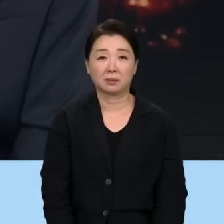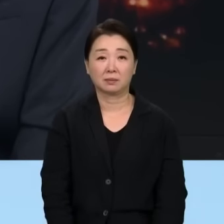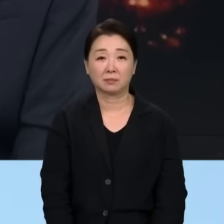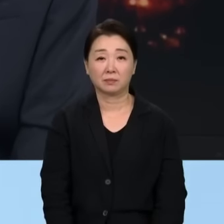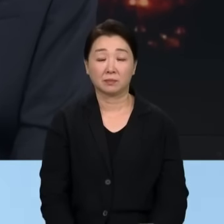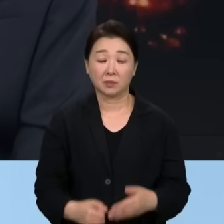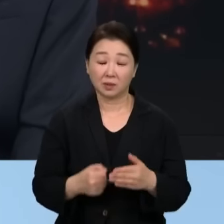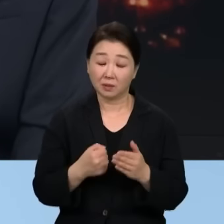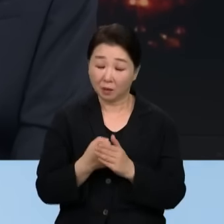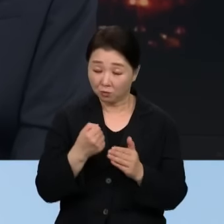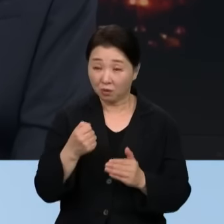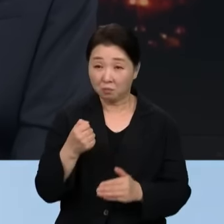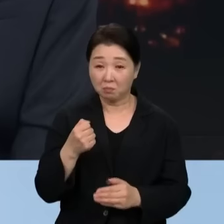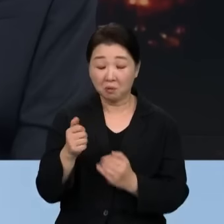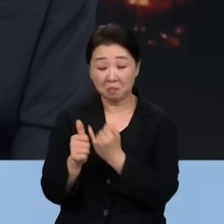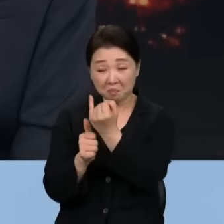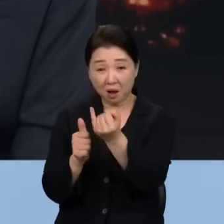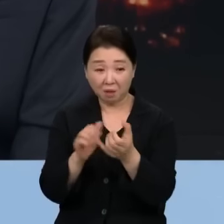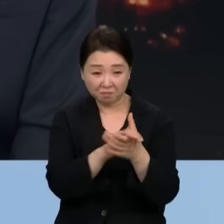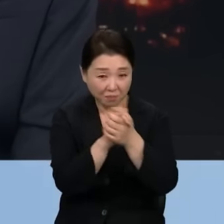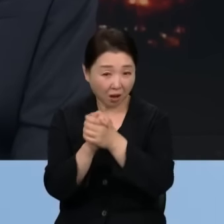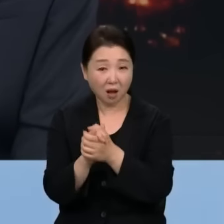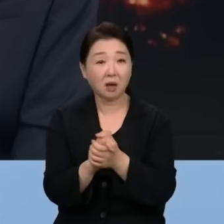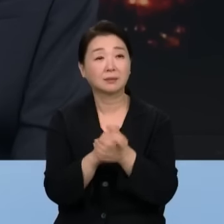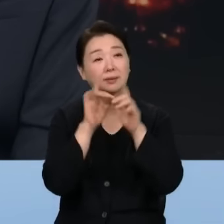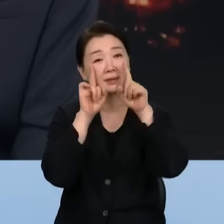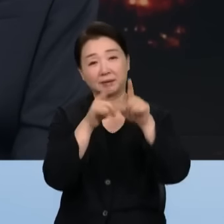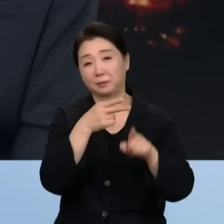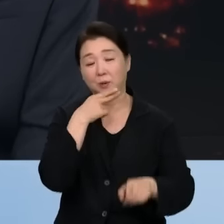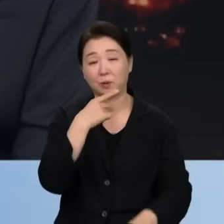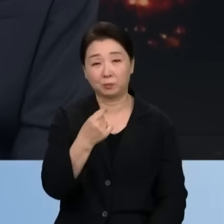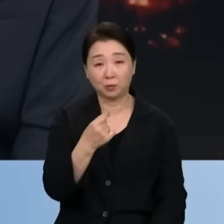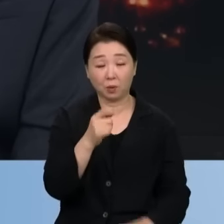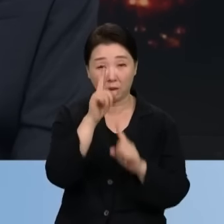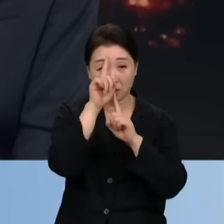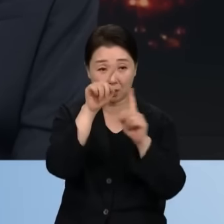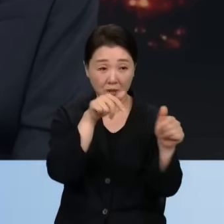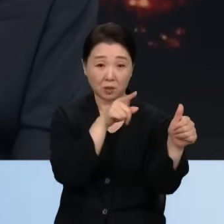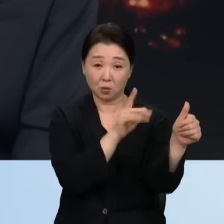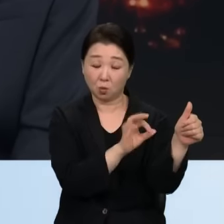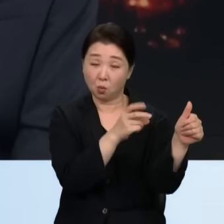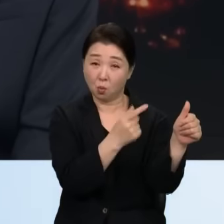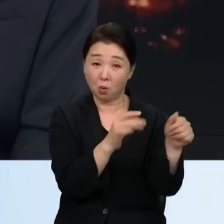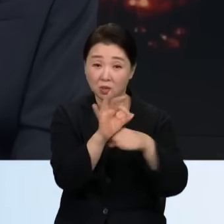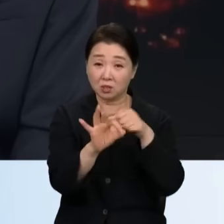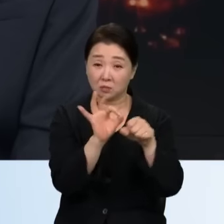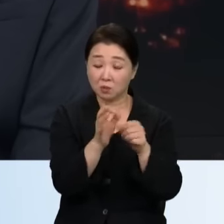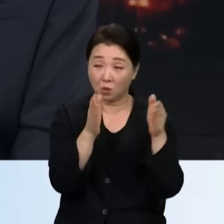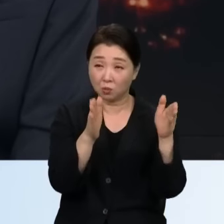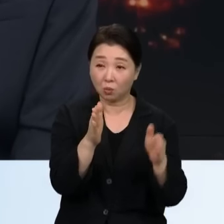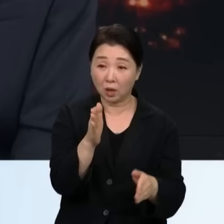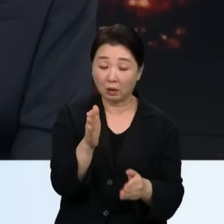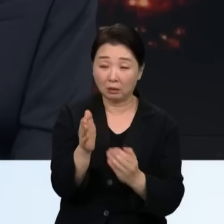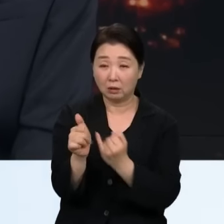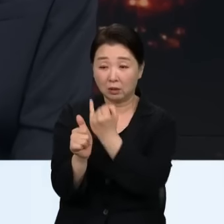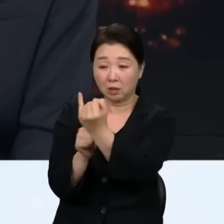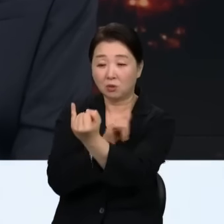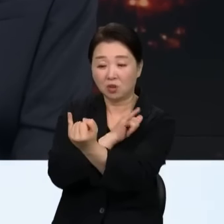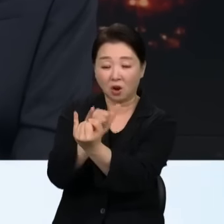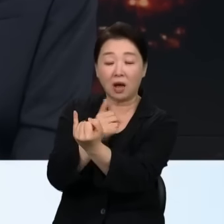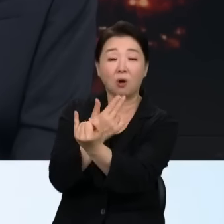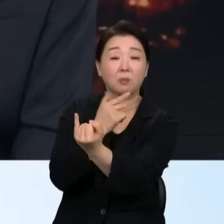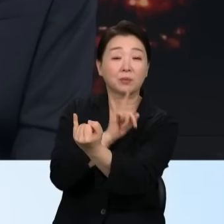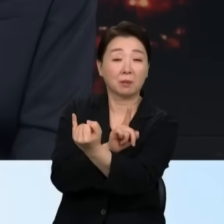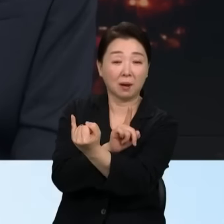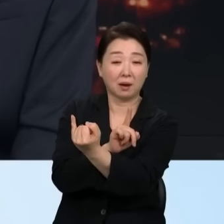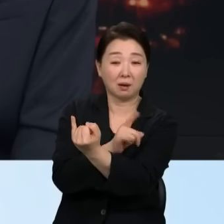그 친분이나 이런 부분에 대해서 의심을 하지 않았던 거죠네 이종호 씨는 뭐 최근 10년 동안 김건희 여사의 연락을 한 적이 단 한 번도 없다